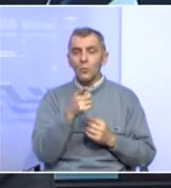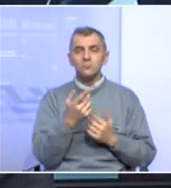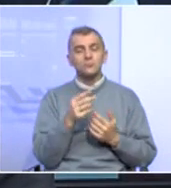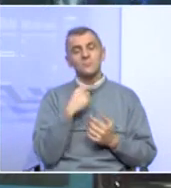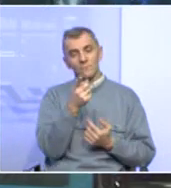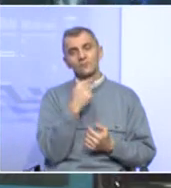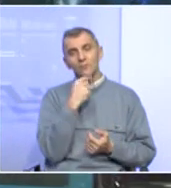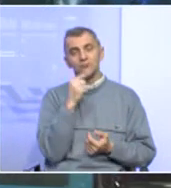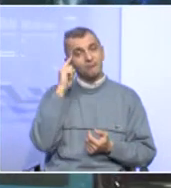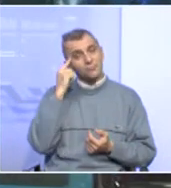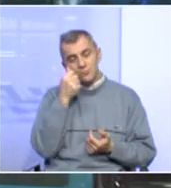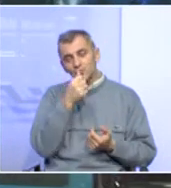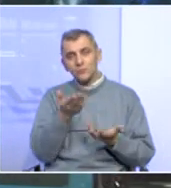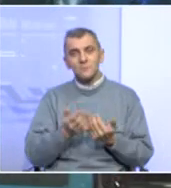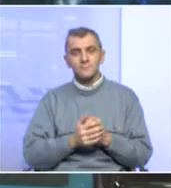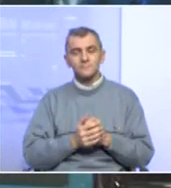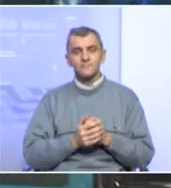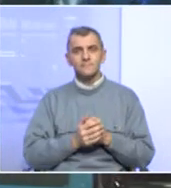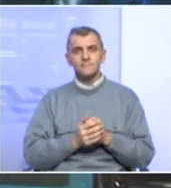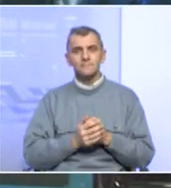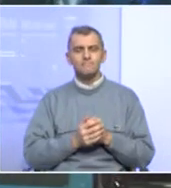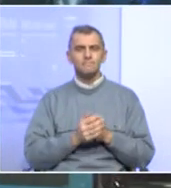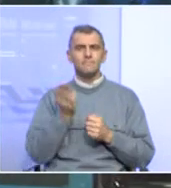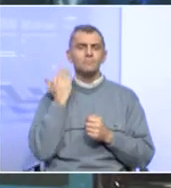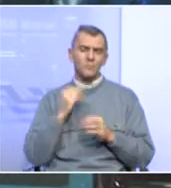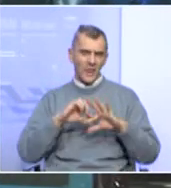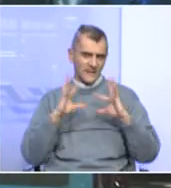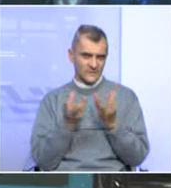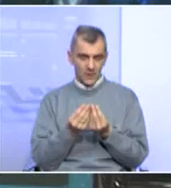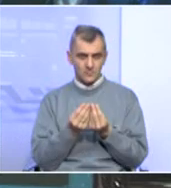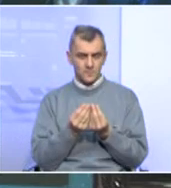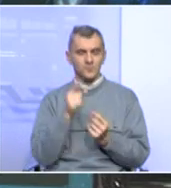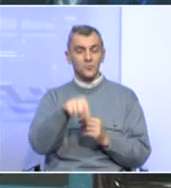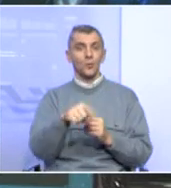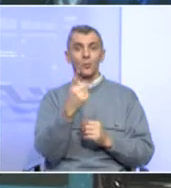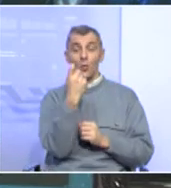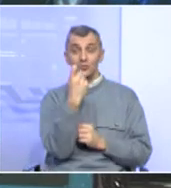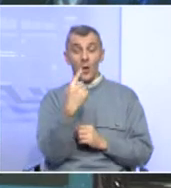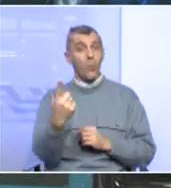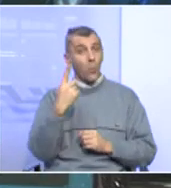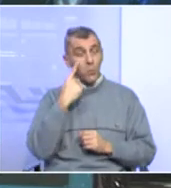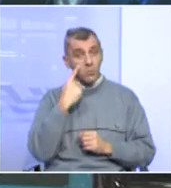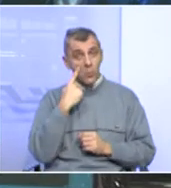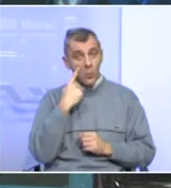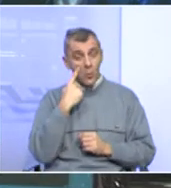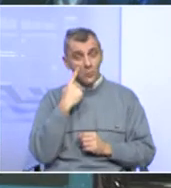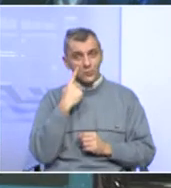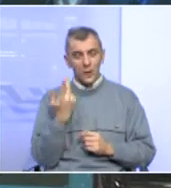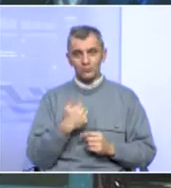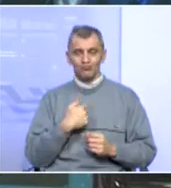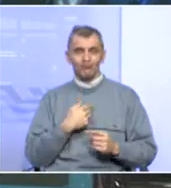komentirate? Ovako, prije svega, to je još jedan pokušaj homogenizacije,